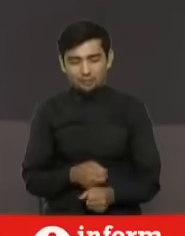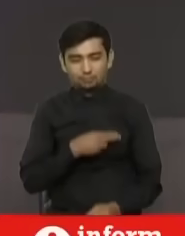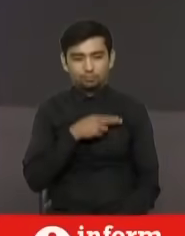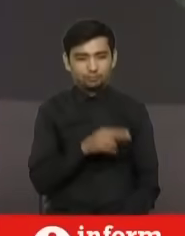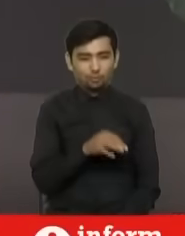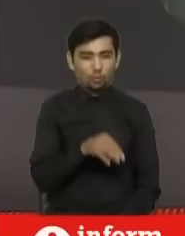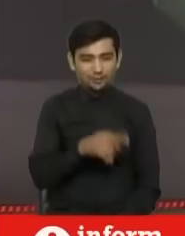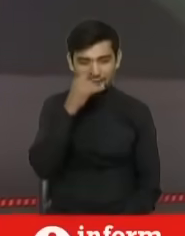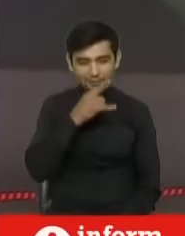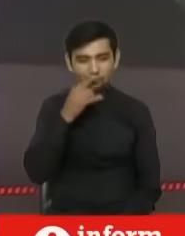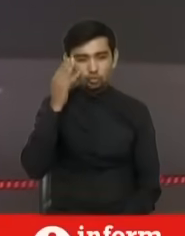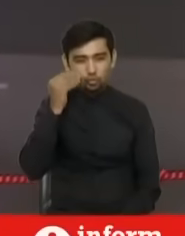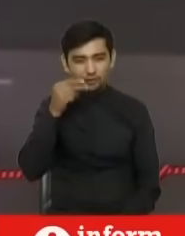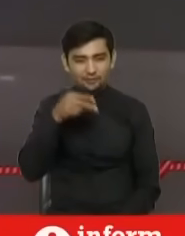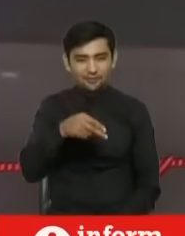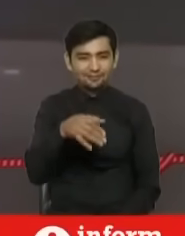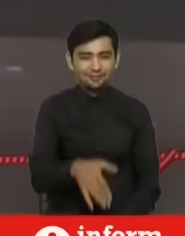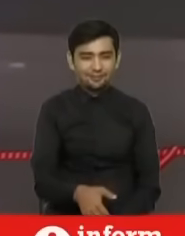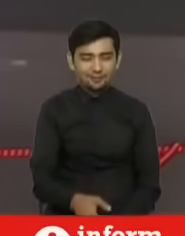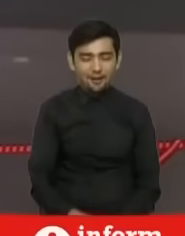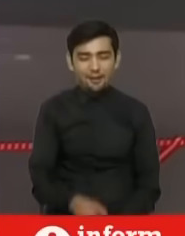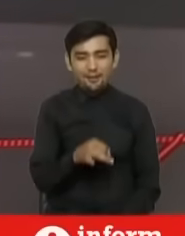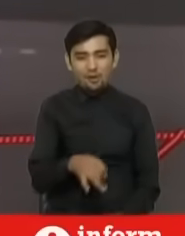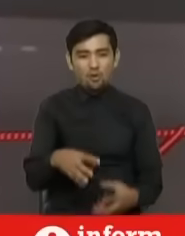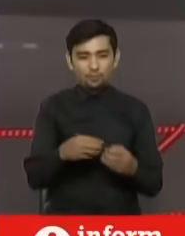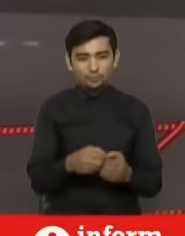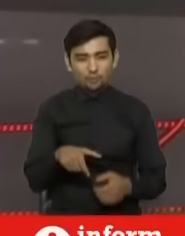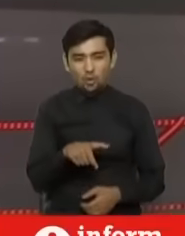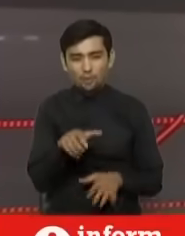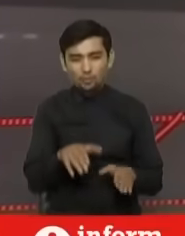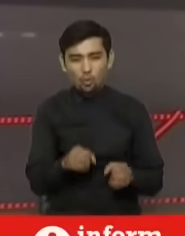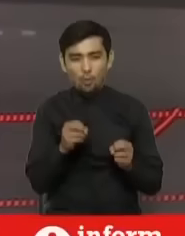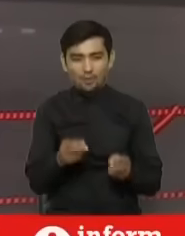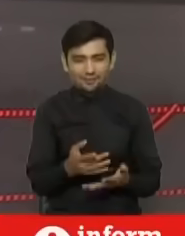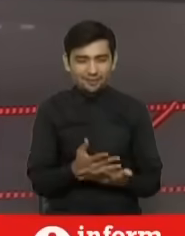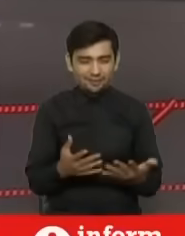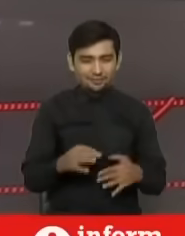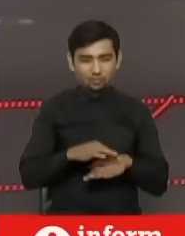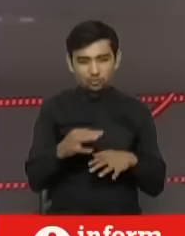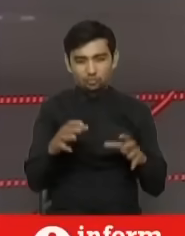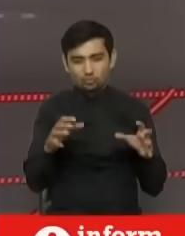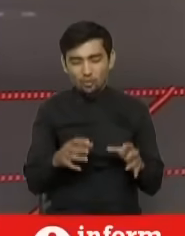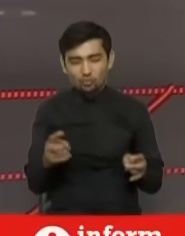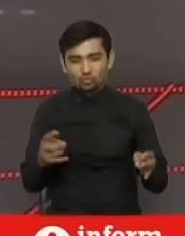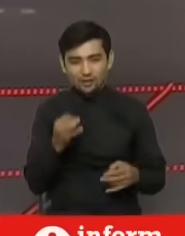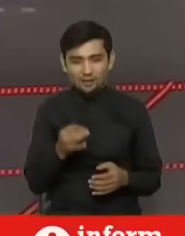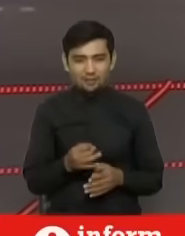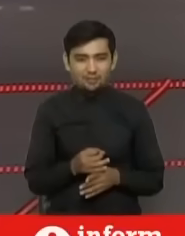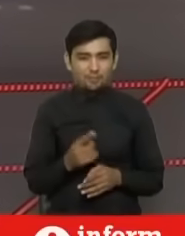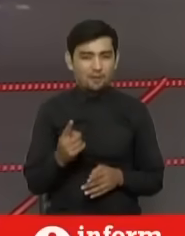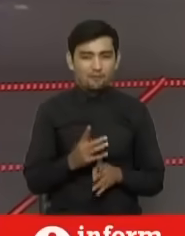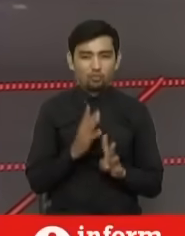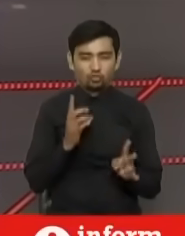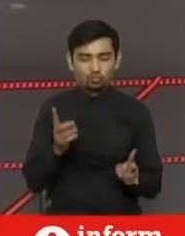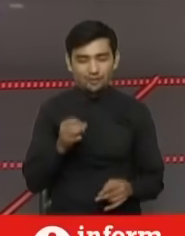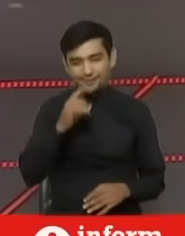жұмған қазақстандықтар саны 2 мыңға жеткен. Демек, жолдағы қауіпсіздік шараларын күшейту кезек күттірмес мәселеге айналып отыр. Сол